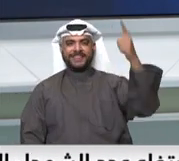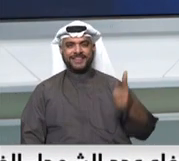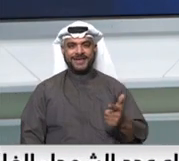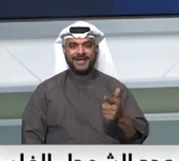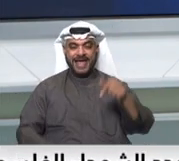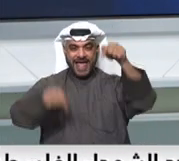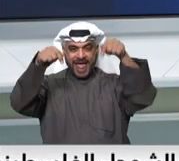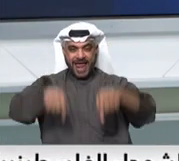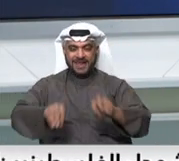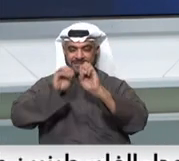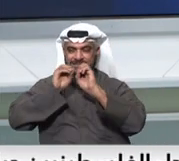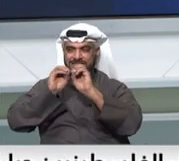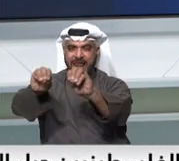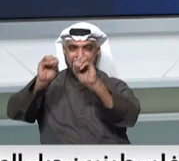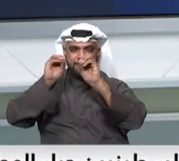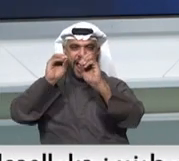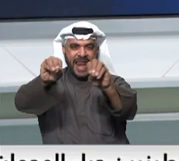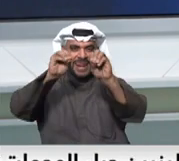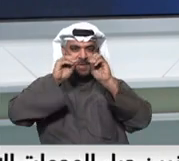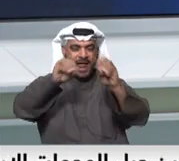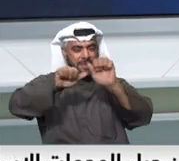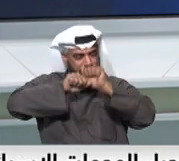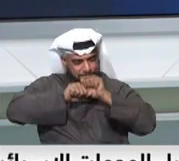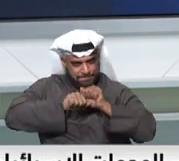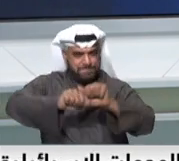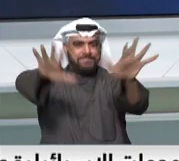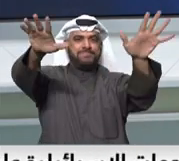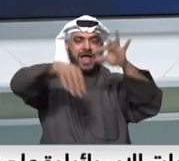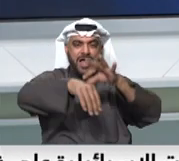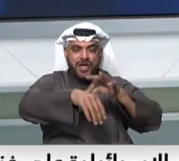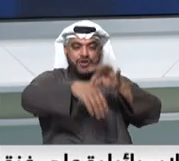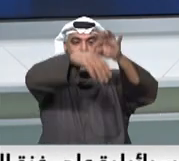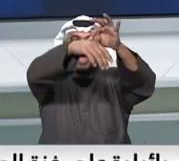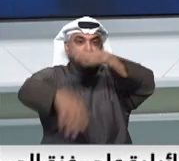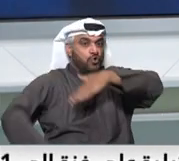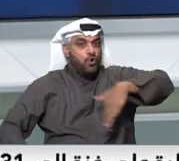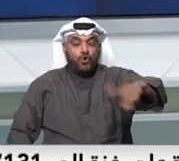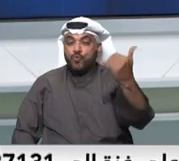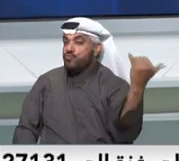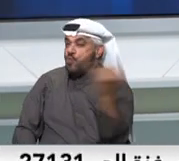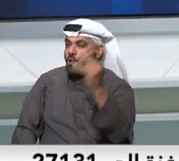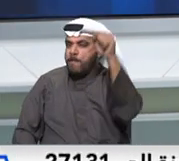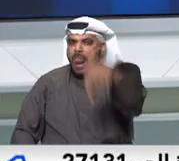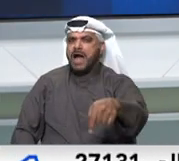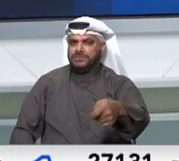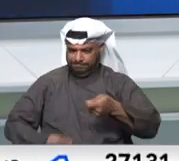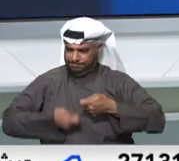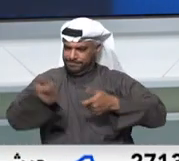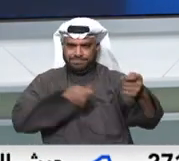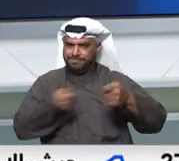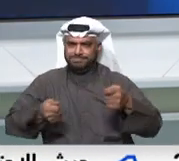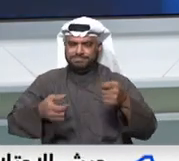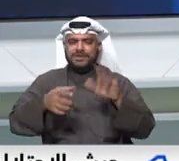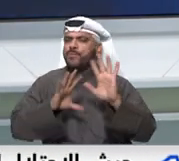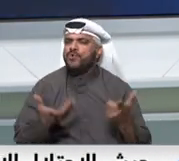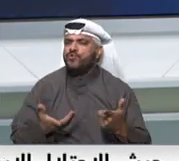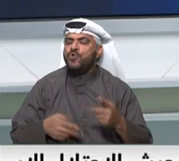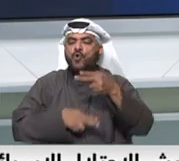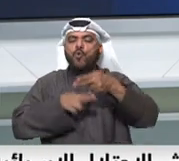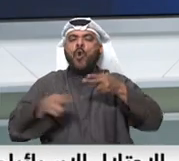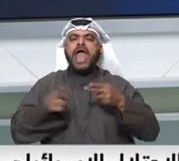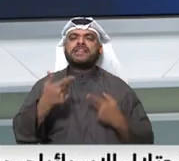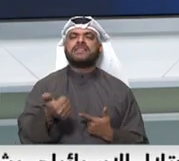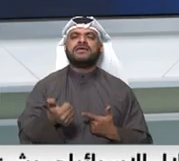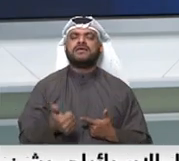توعويه ارشاديه ترويجيه شامله للمنتجات والسلع الوطنيه بمشاركه اكثر من 70